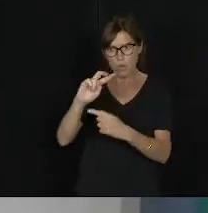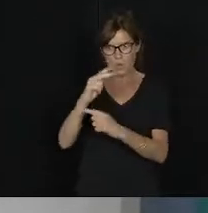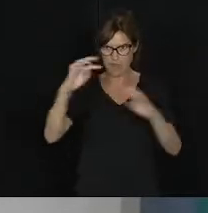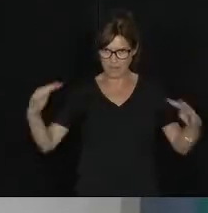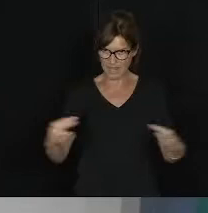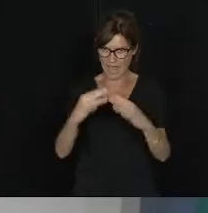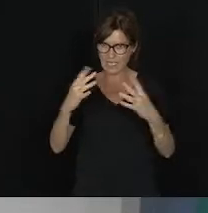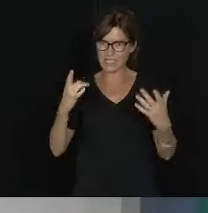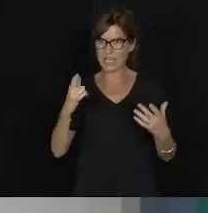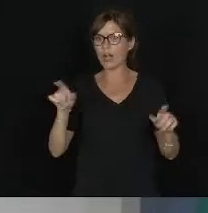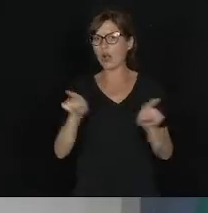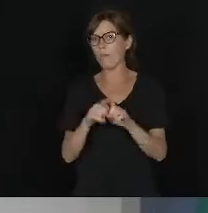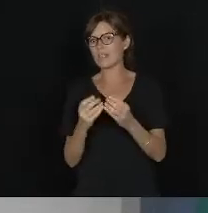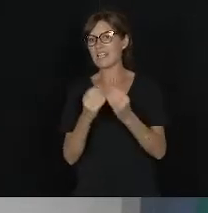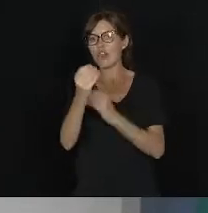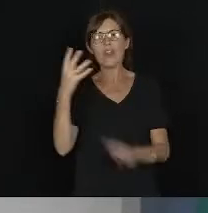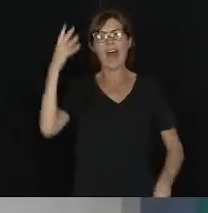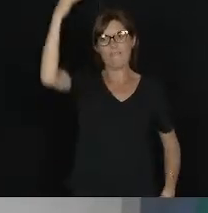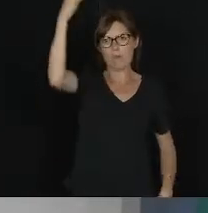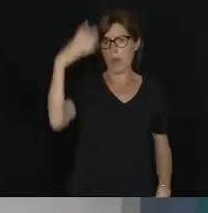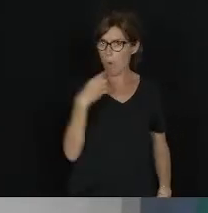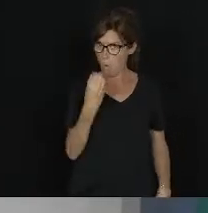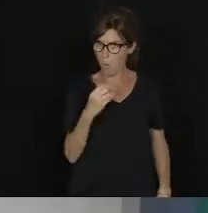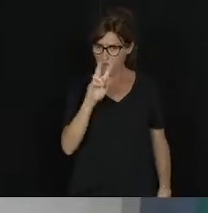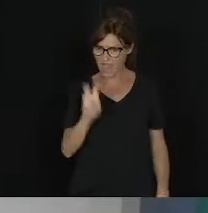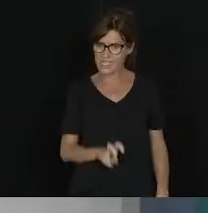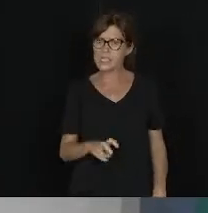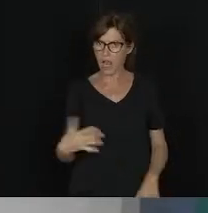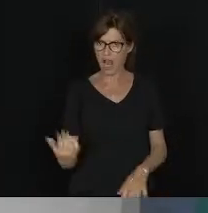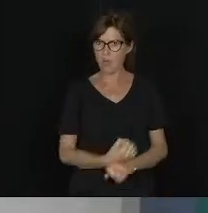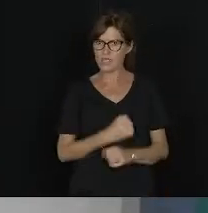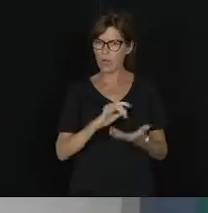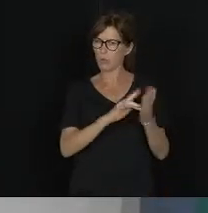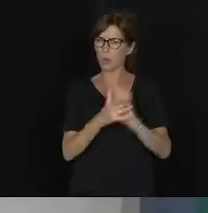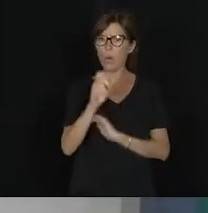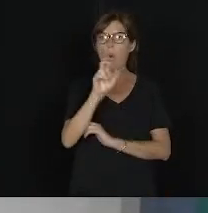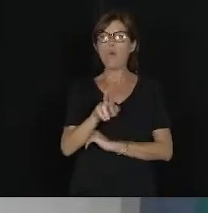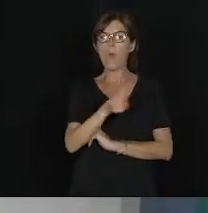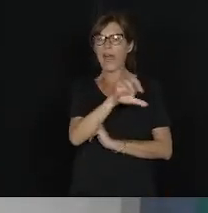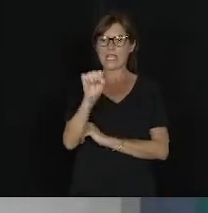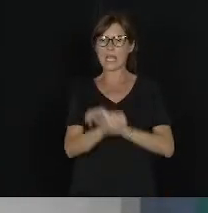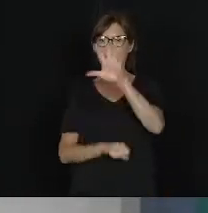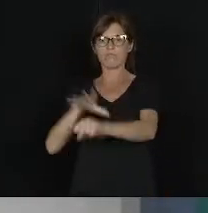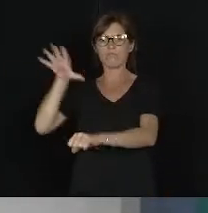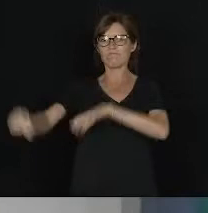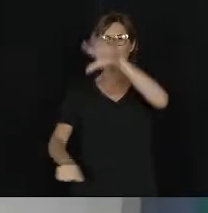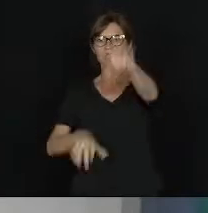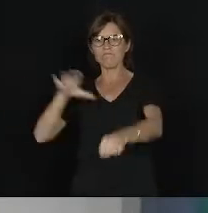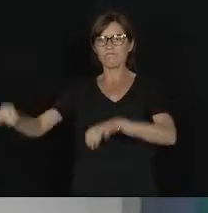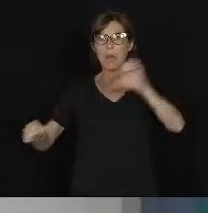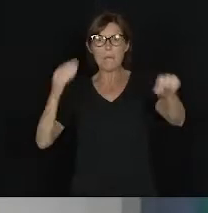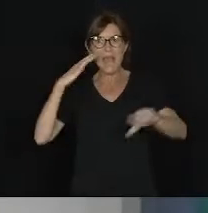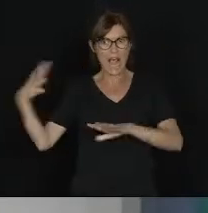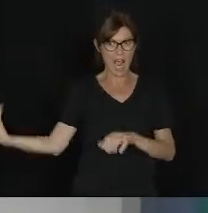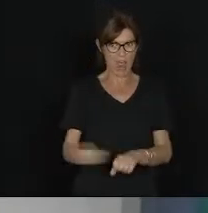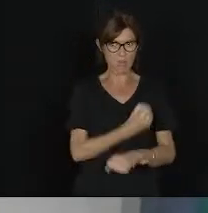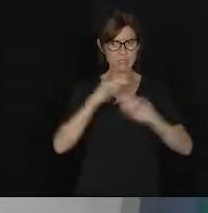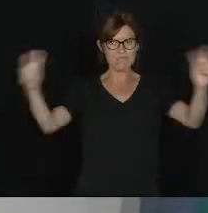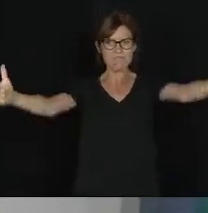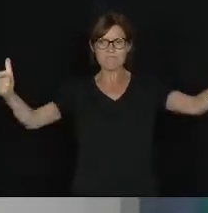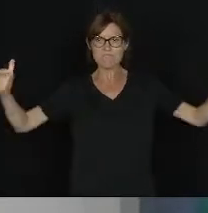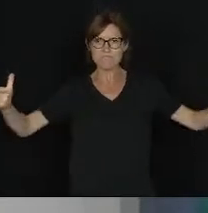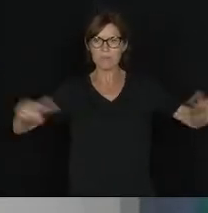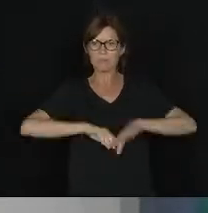nazis arrivent à conquérir l'URSS, et dans ce cas-là, ils peuvent mettre en place les plans les plus ambitieux qui sont les leurs,